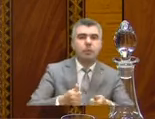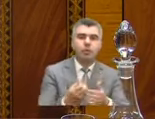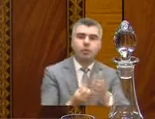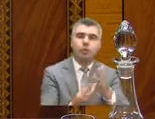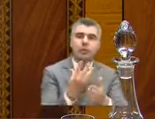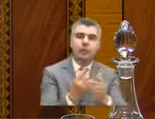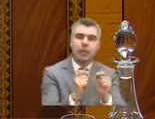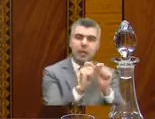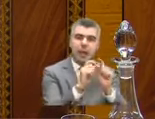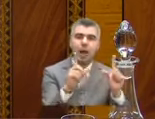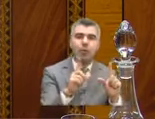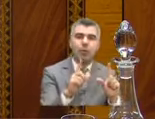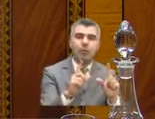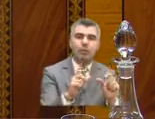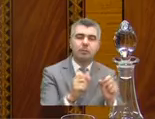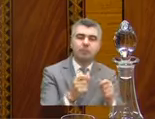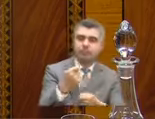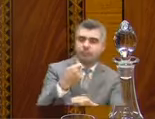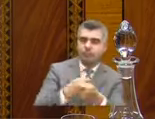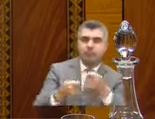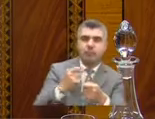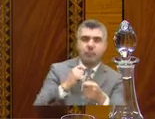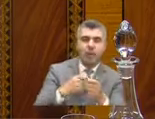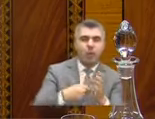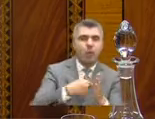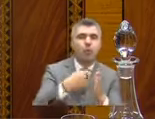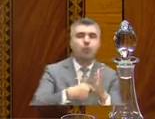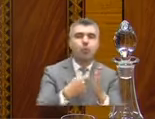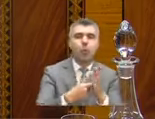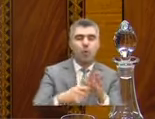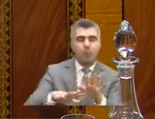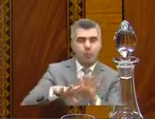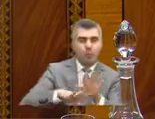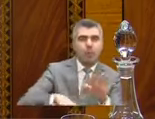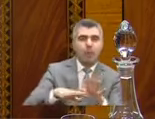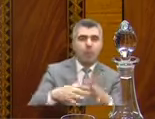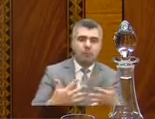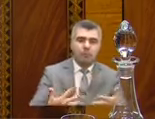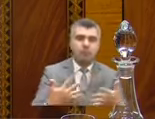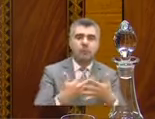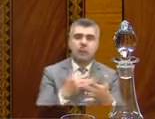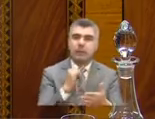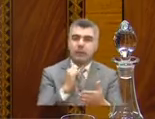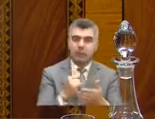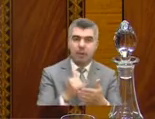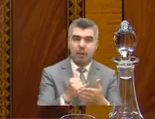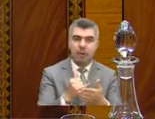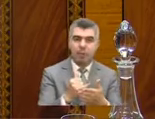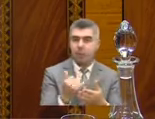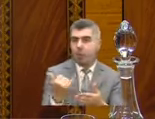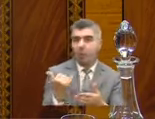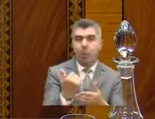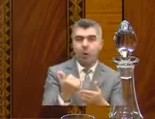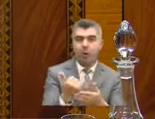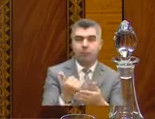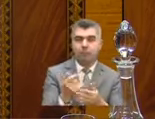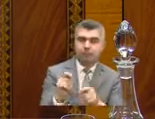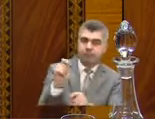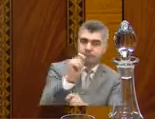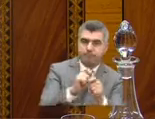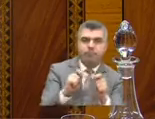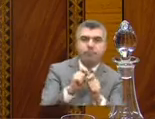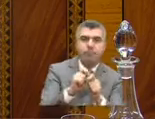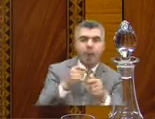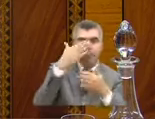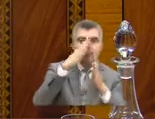نموذج اقتصادي مندمج ومشروع مجتمعي مستدام عبر استثمار المؤهلات التي تسخر